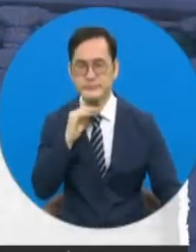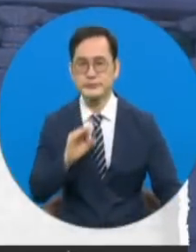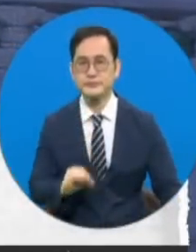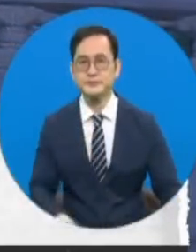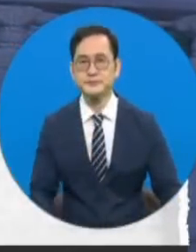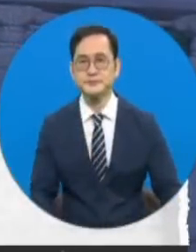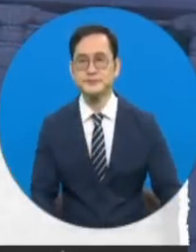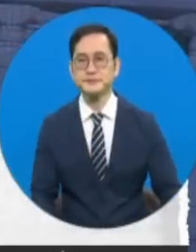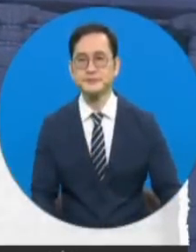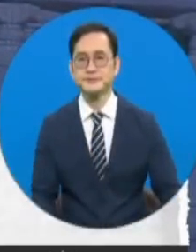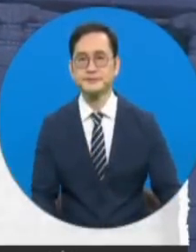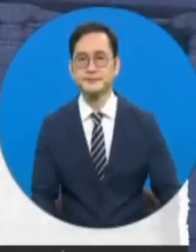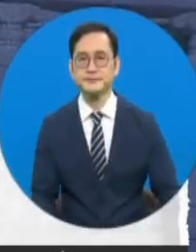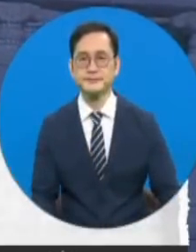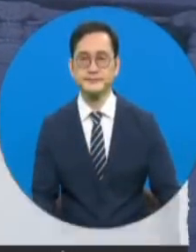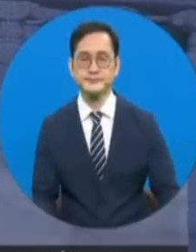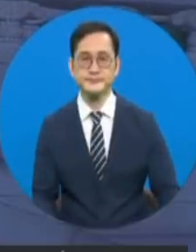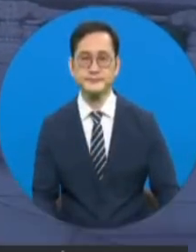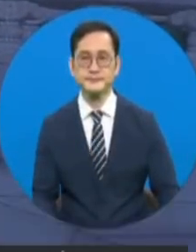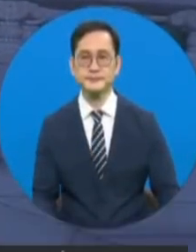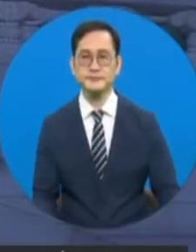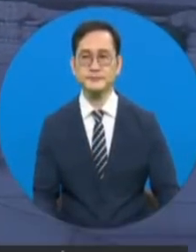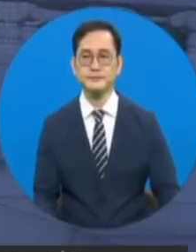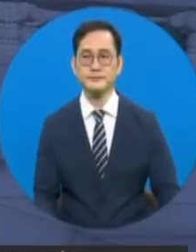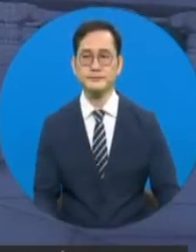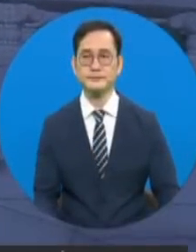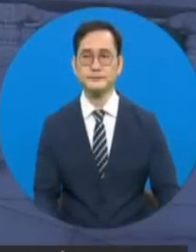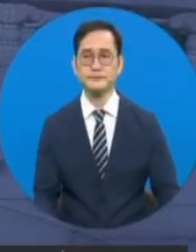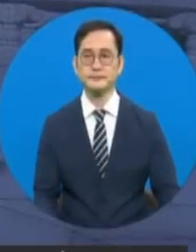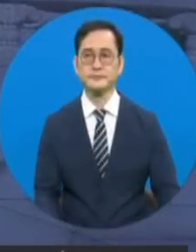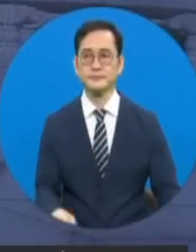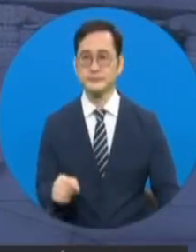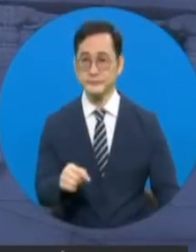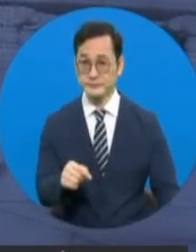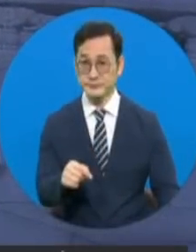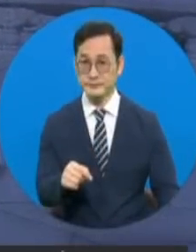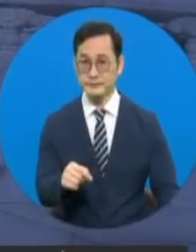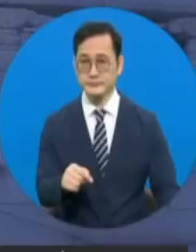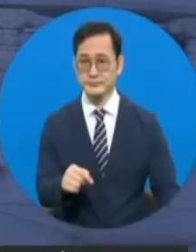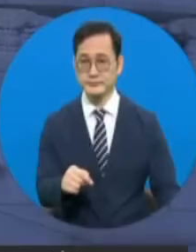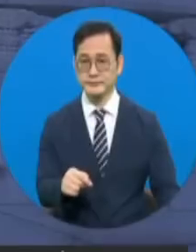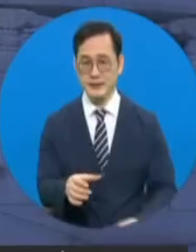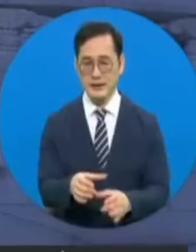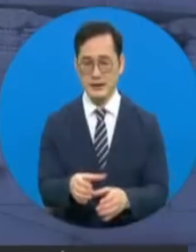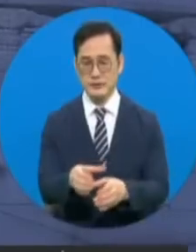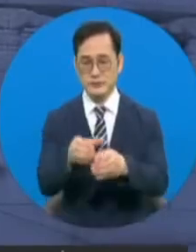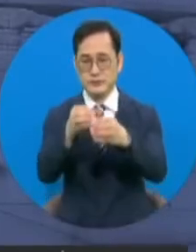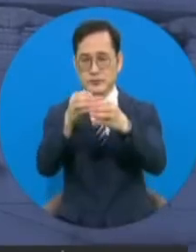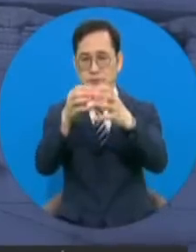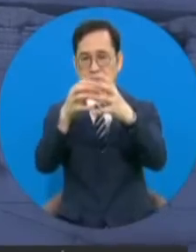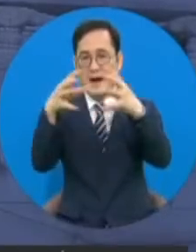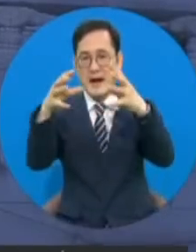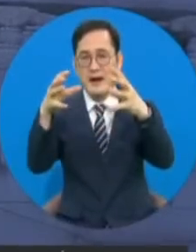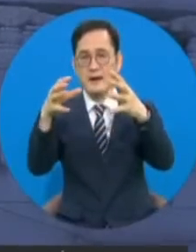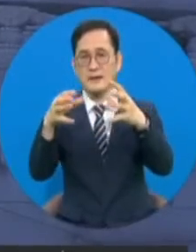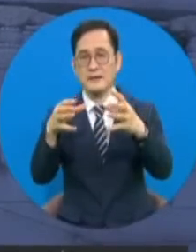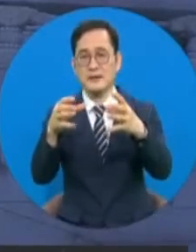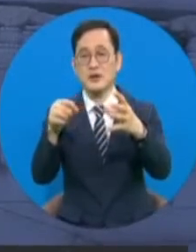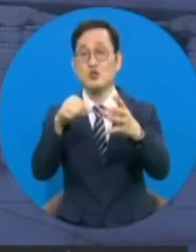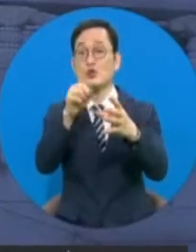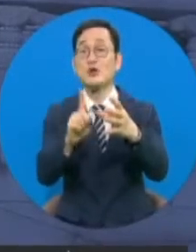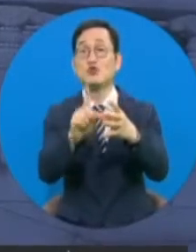군이 아마 쉽게 확보할 것으로 보입니다 궁금한 건 우리가 이렇게이 가분수 안에 들어 있다는 그 위성은 도대체 어디 떨어져 있는